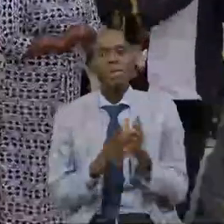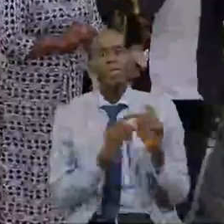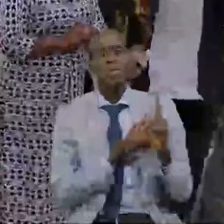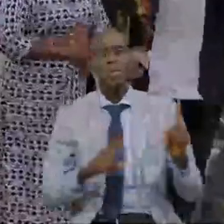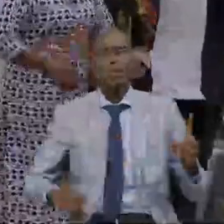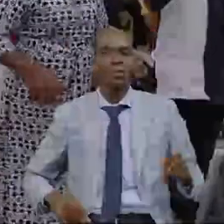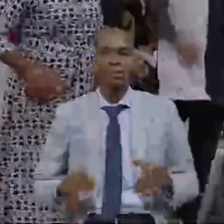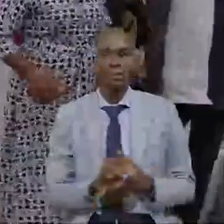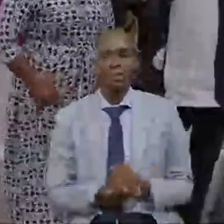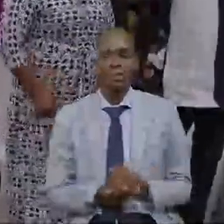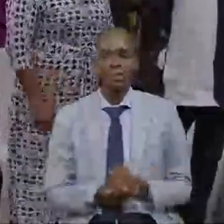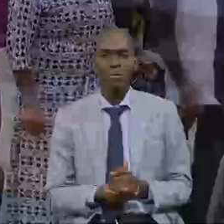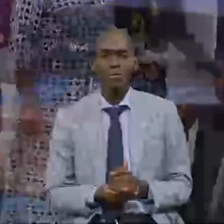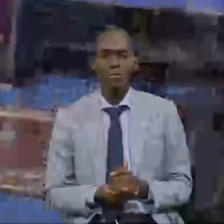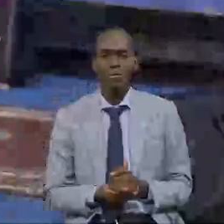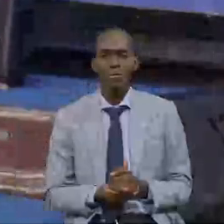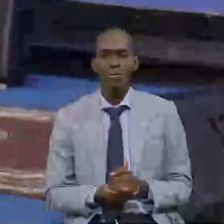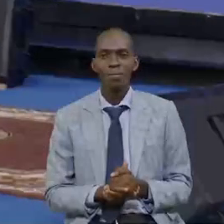Gloire à Dieu.